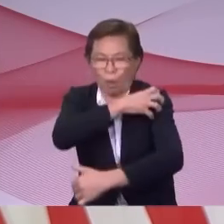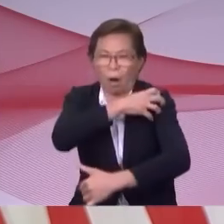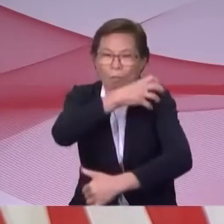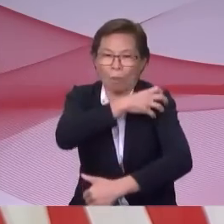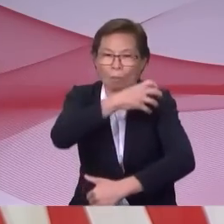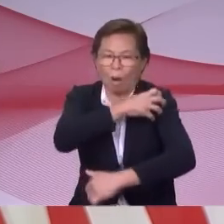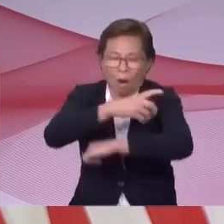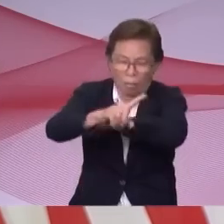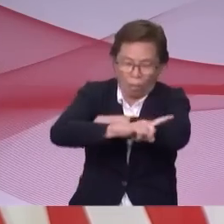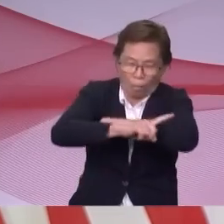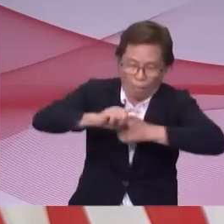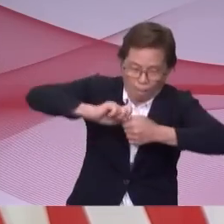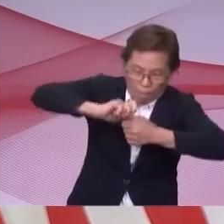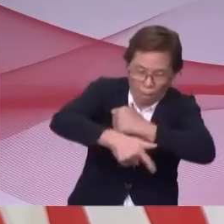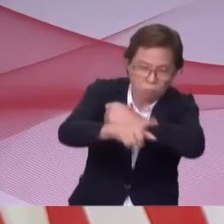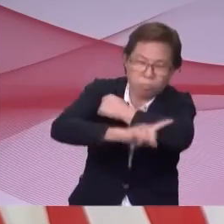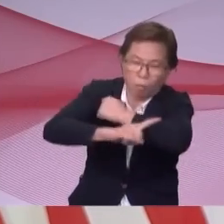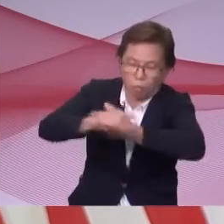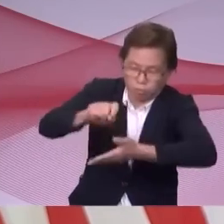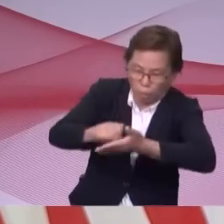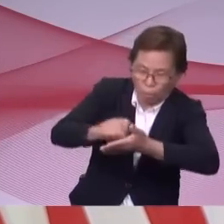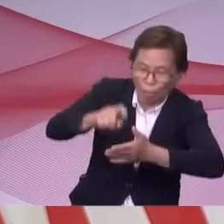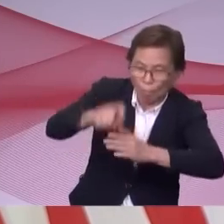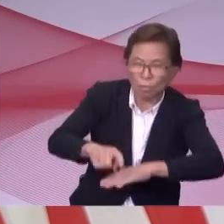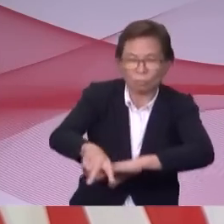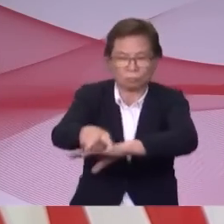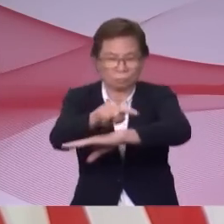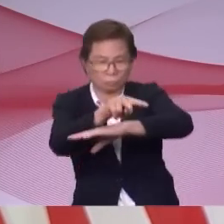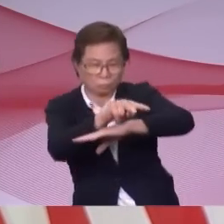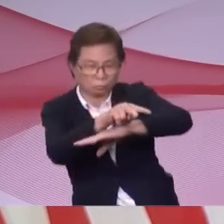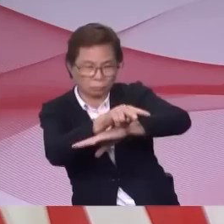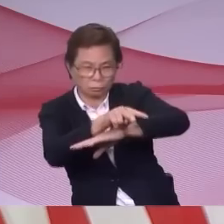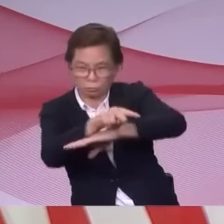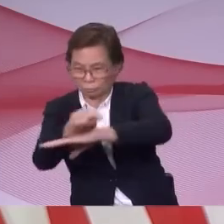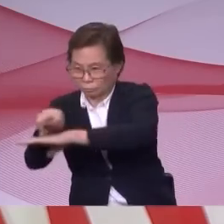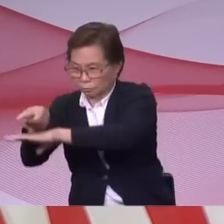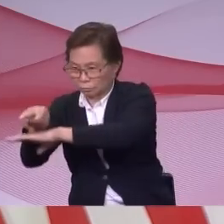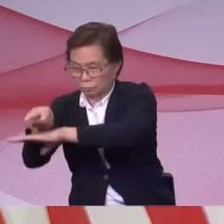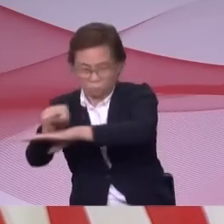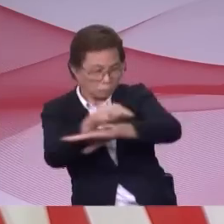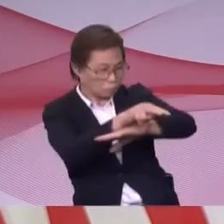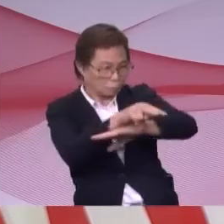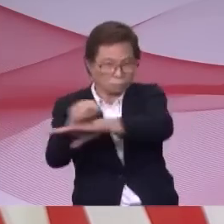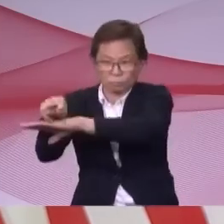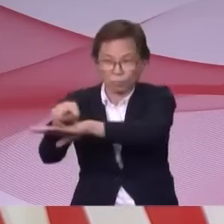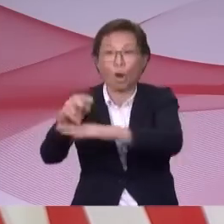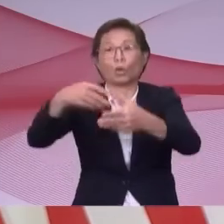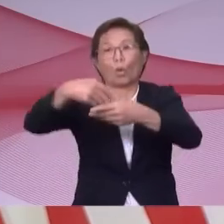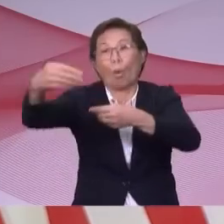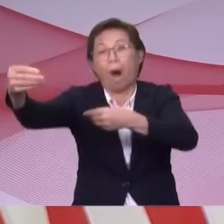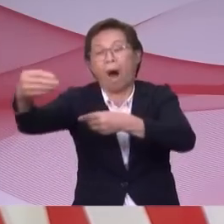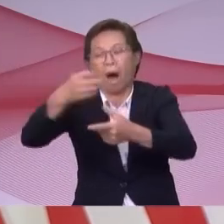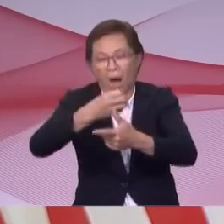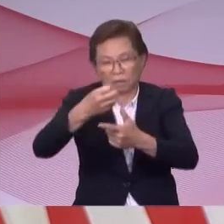kuasa kompaun perlu melaksanakan pemantauan SOP di tempat-tempat awam